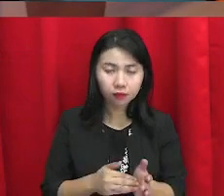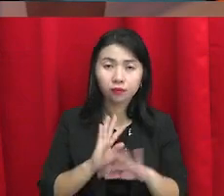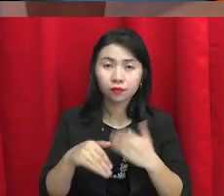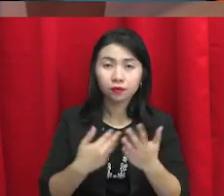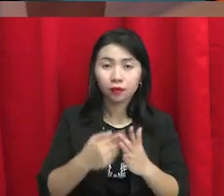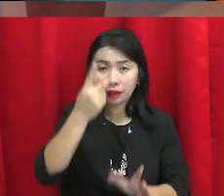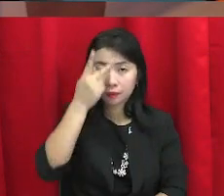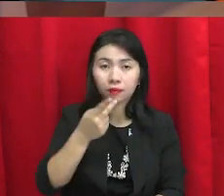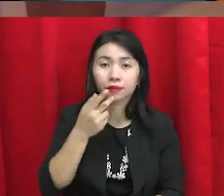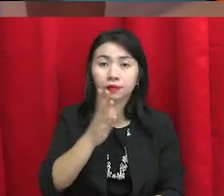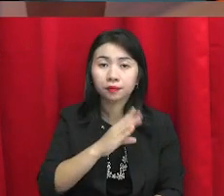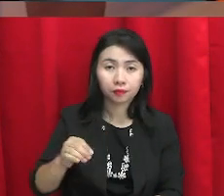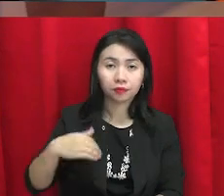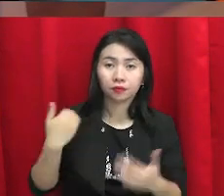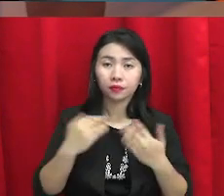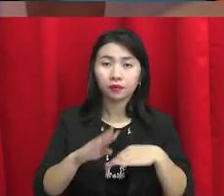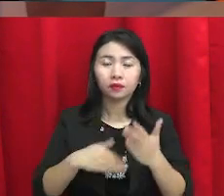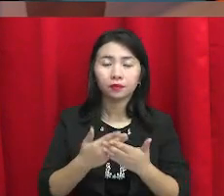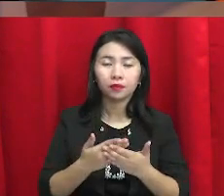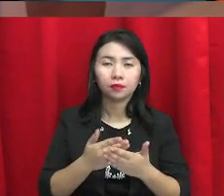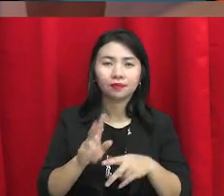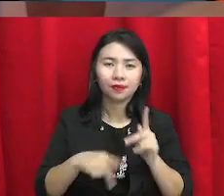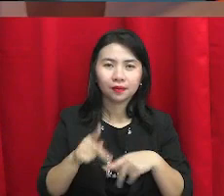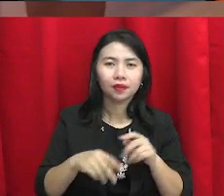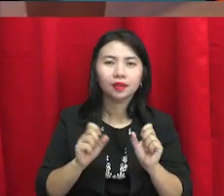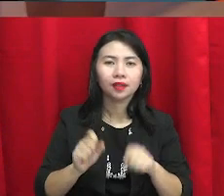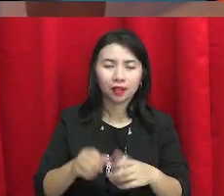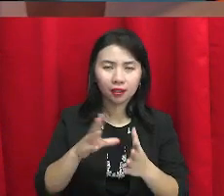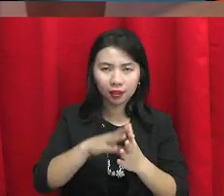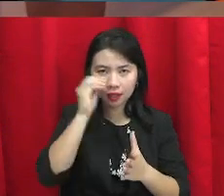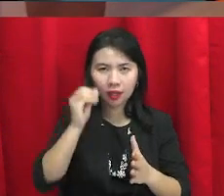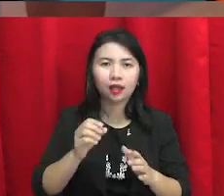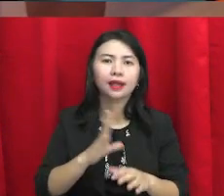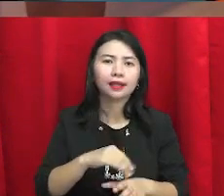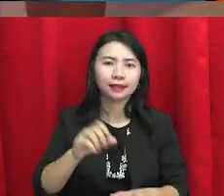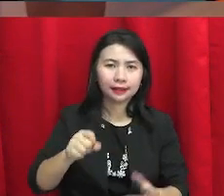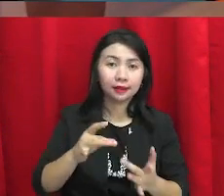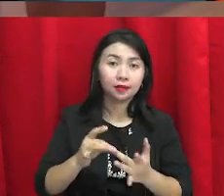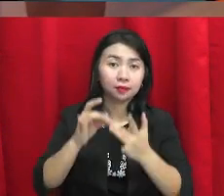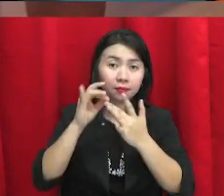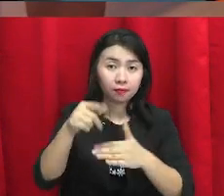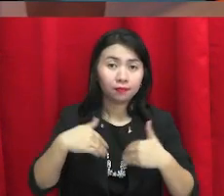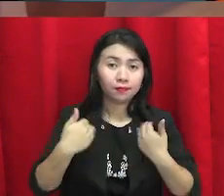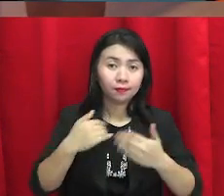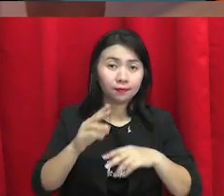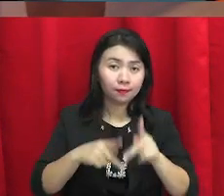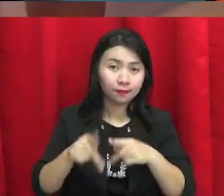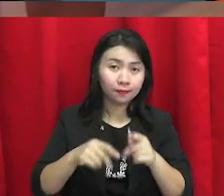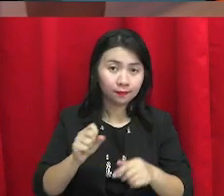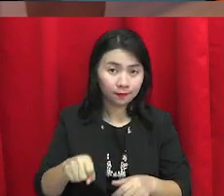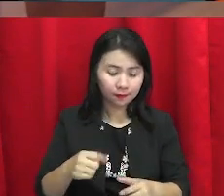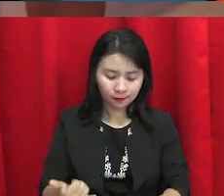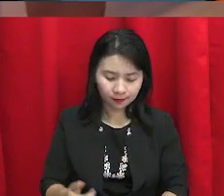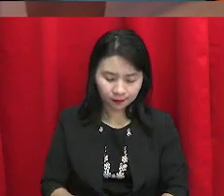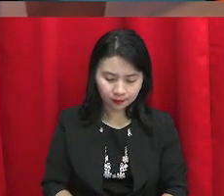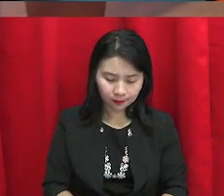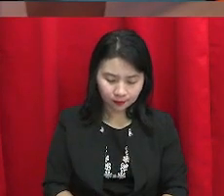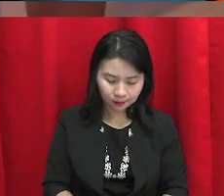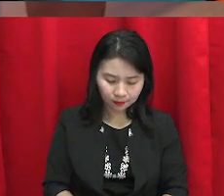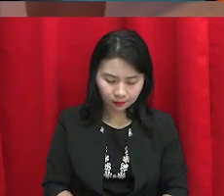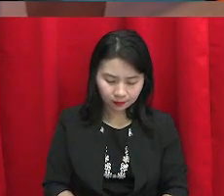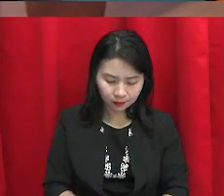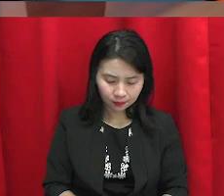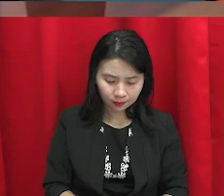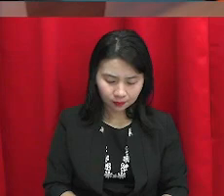in sa programa po natin, marami po silang natutunan. How much more sa mga young people? Para malaman natin kung ano ba talaga ang kalooban ng Diyos sa